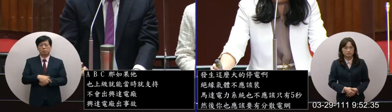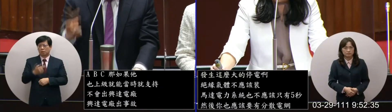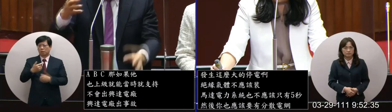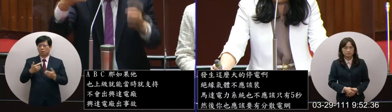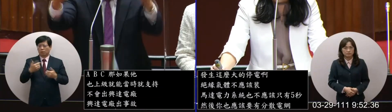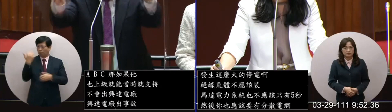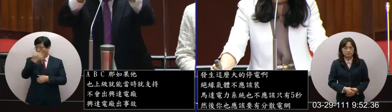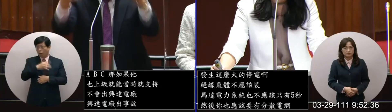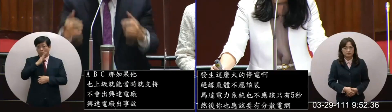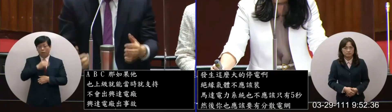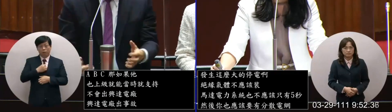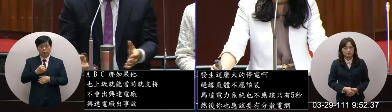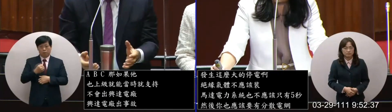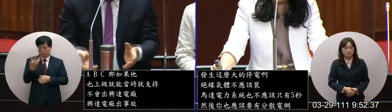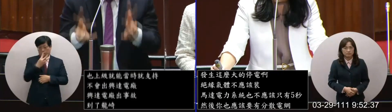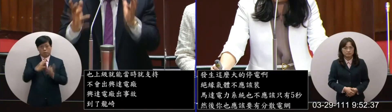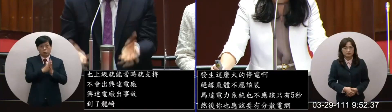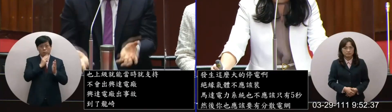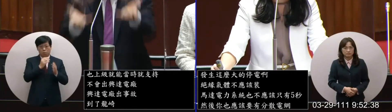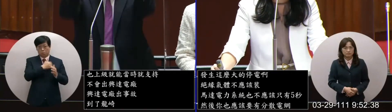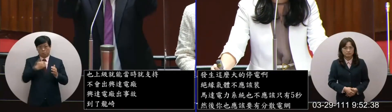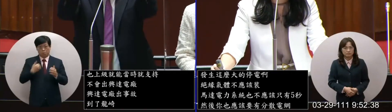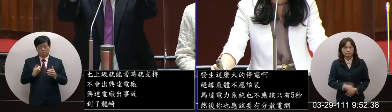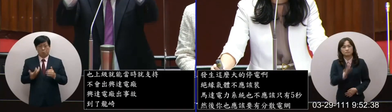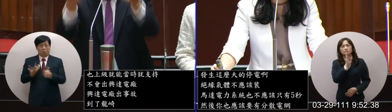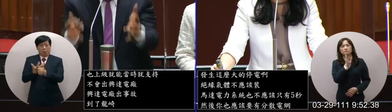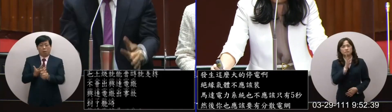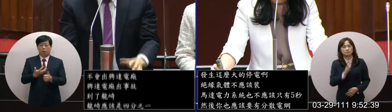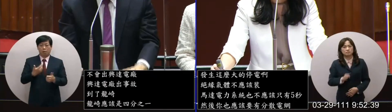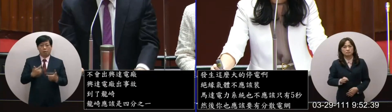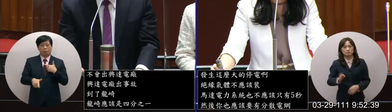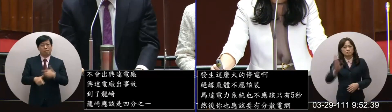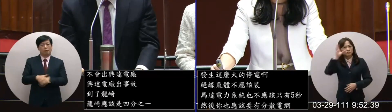多了，竟然四个都通。 是啊，